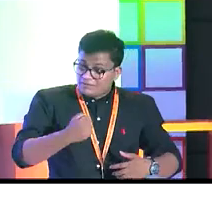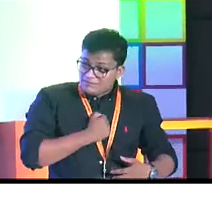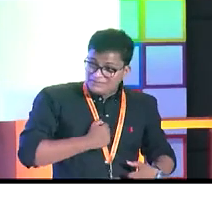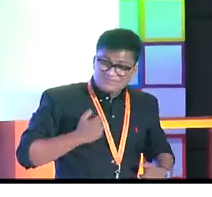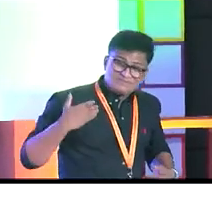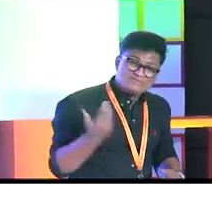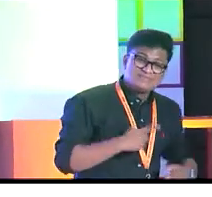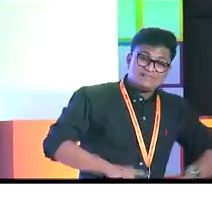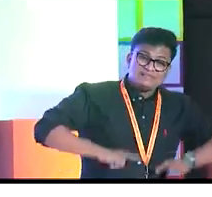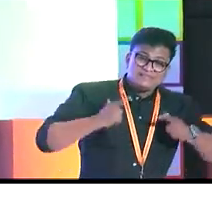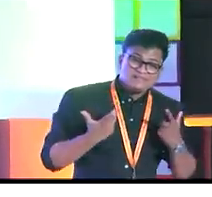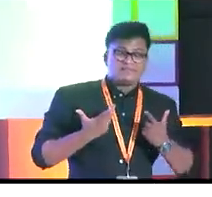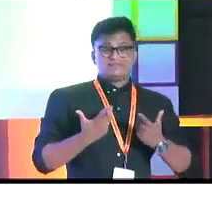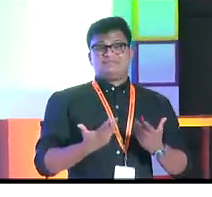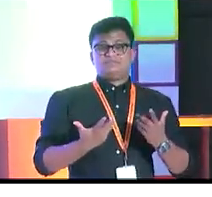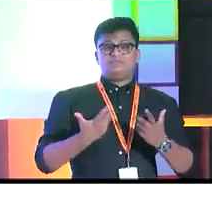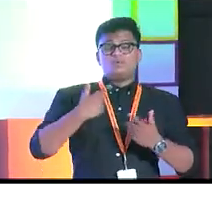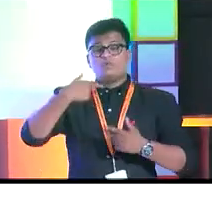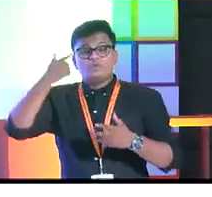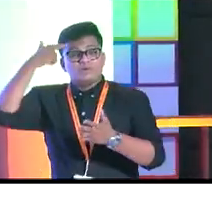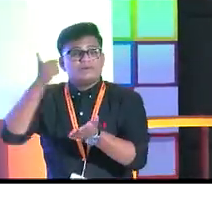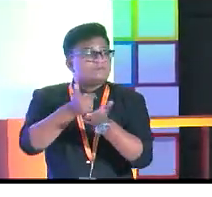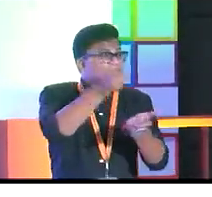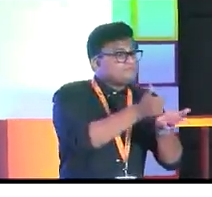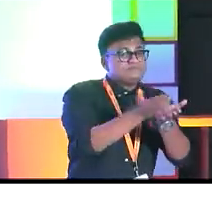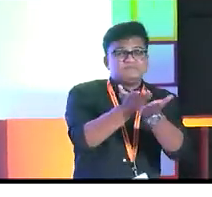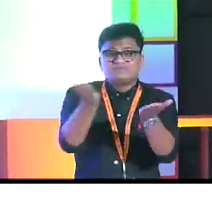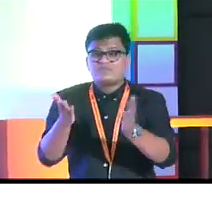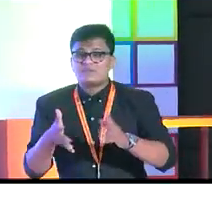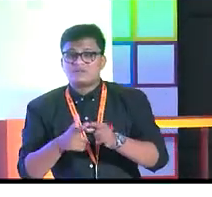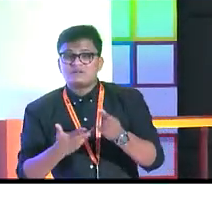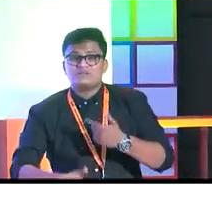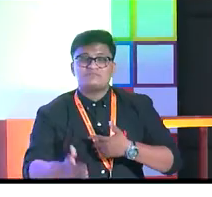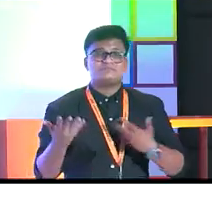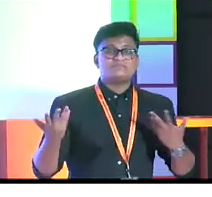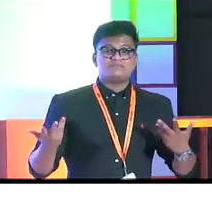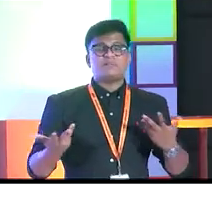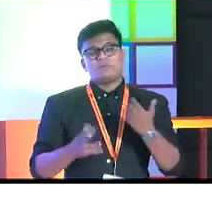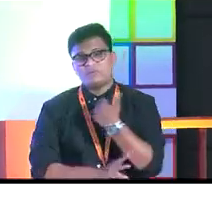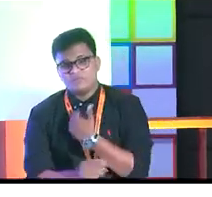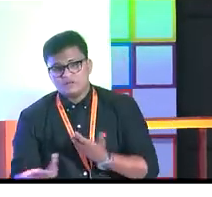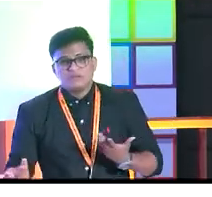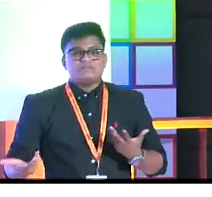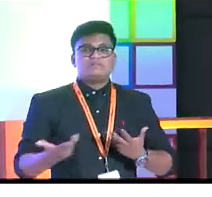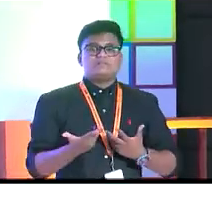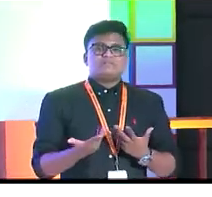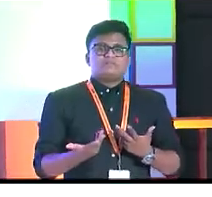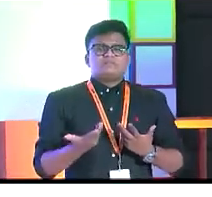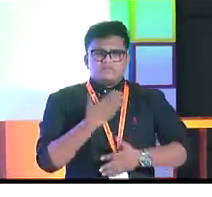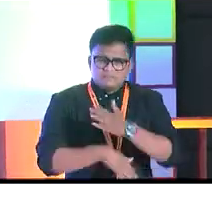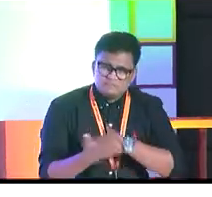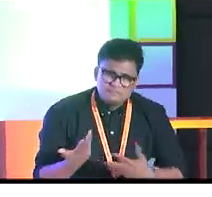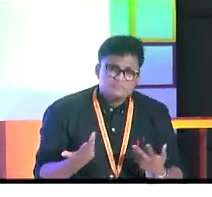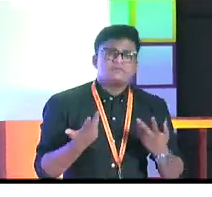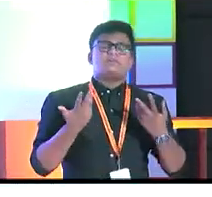द पीपल हु हैव डिसाइडेड टू गेट इनटू दीज थिंग्स यू नो व्हेन यू टॉक अबाउट पावर्टी व्हेन यू टॉक अबाउट डिस्पैरिटी व्हेन यू टॉक